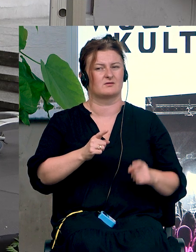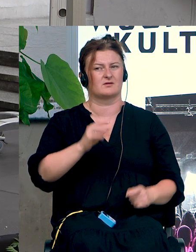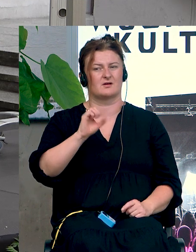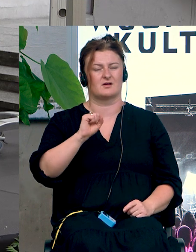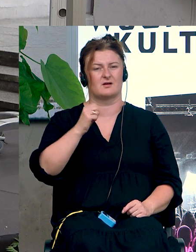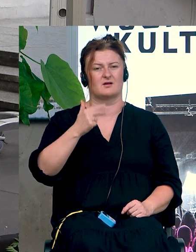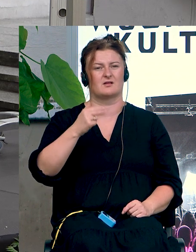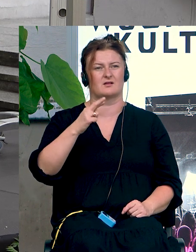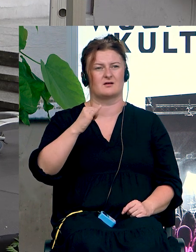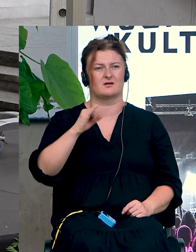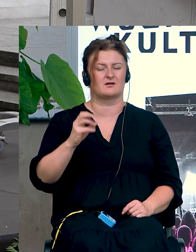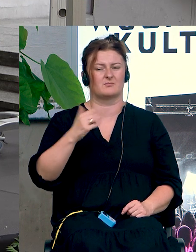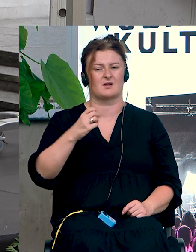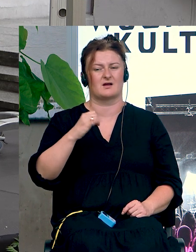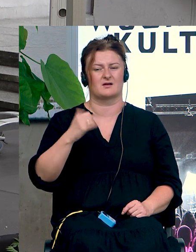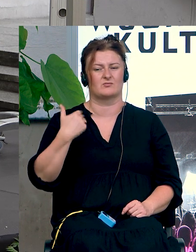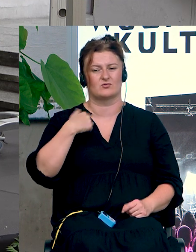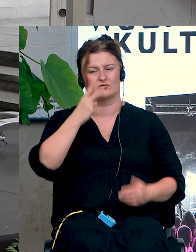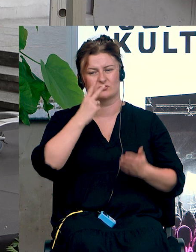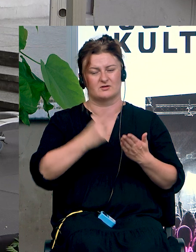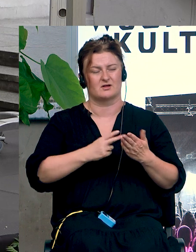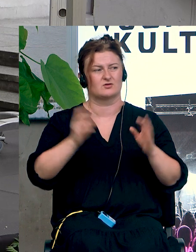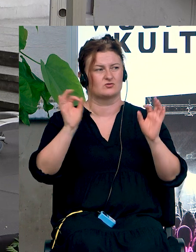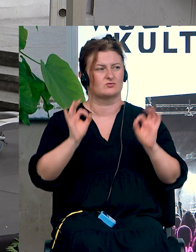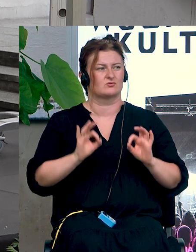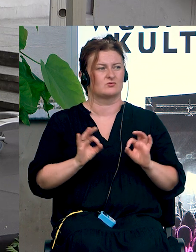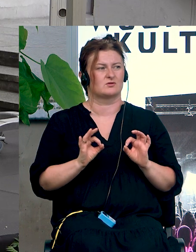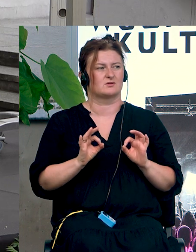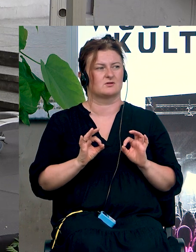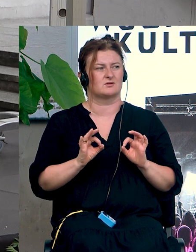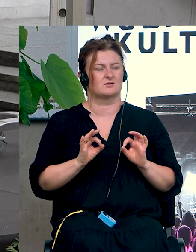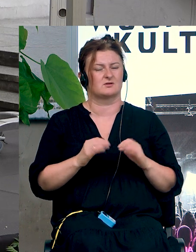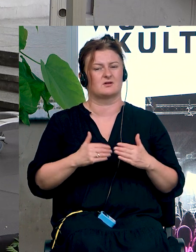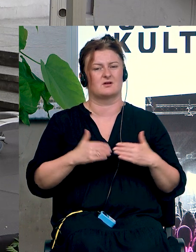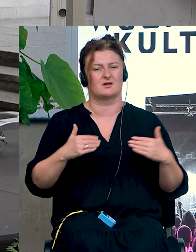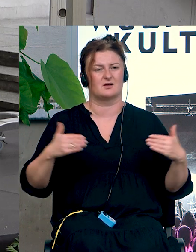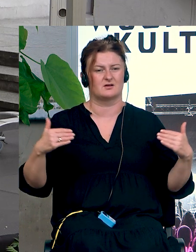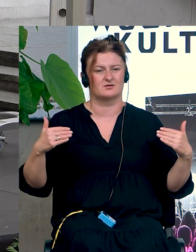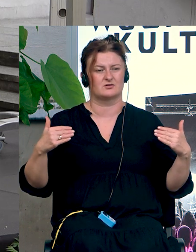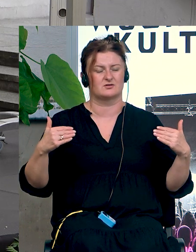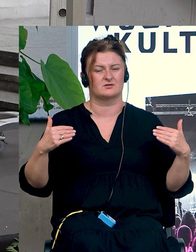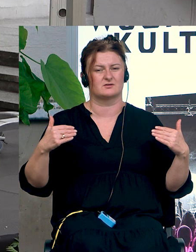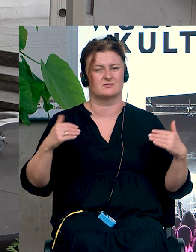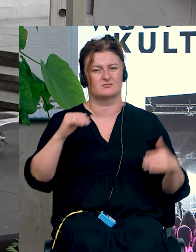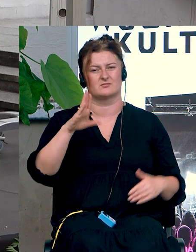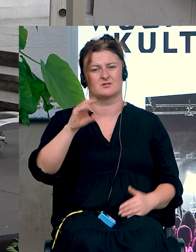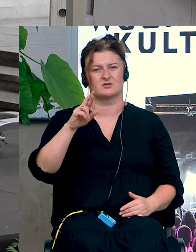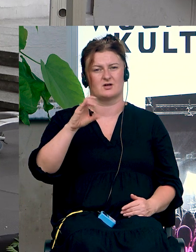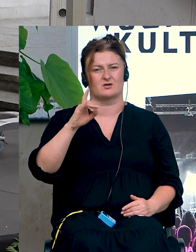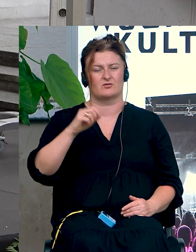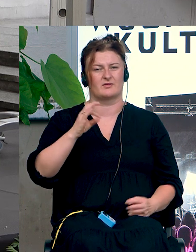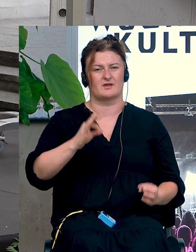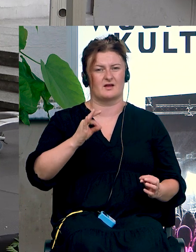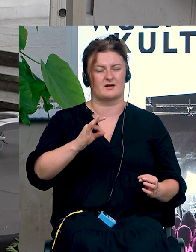Андрія Мая, було читання штуки в Театрі на Левому Брегу, але зараз пані не